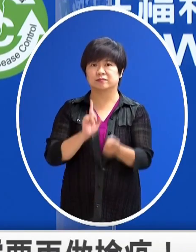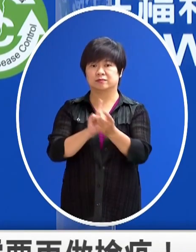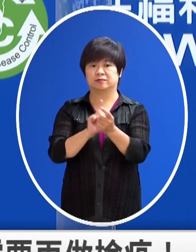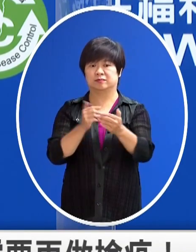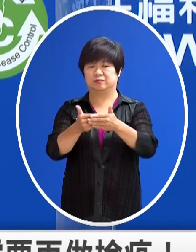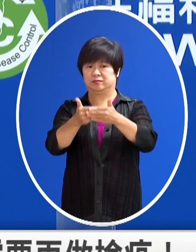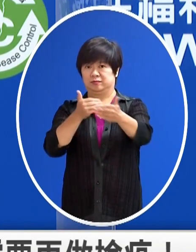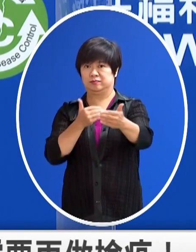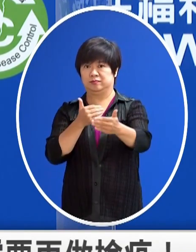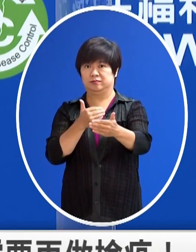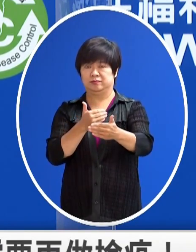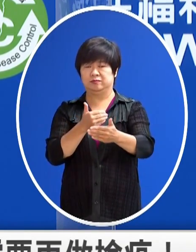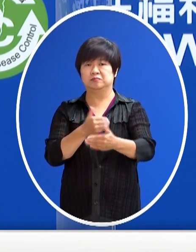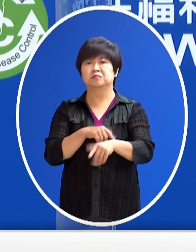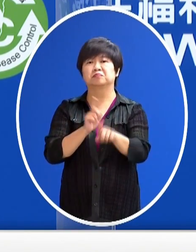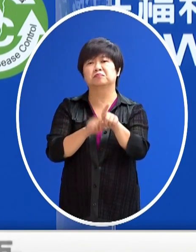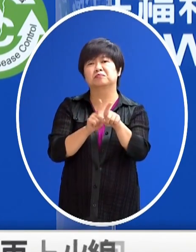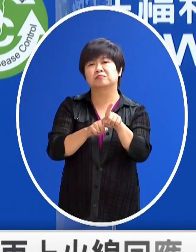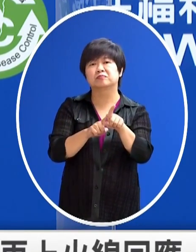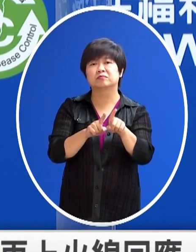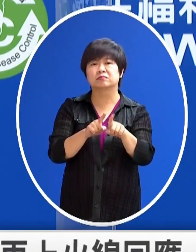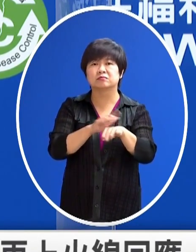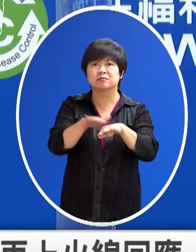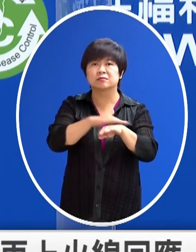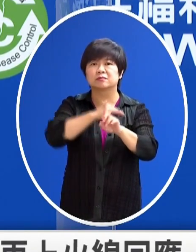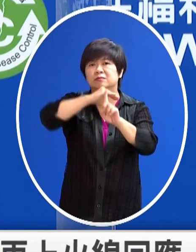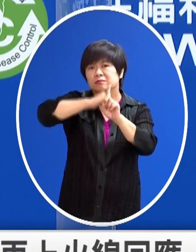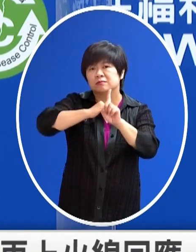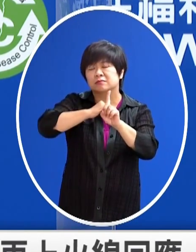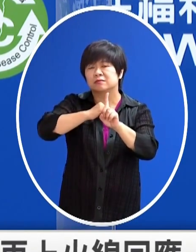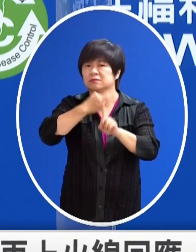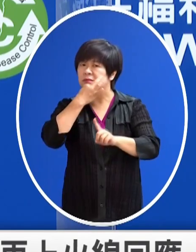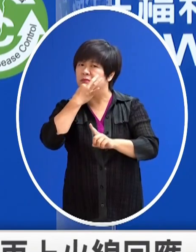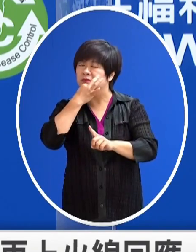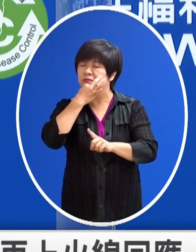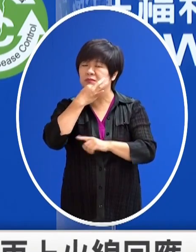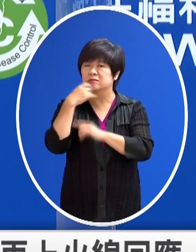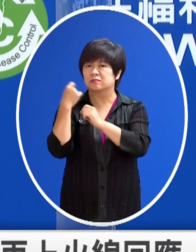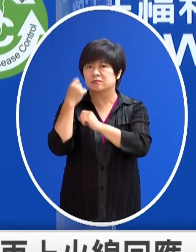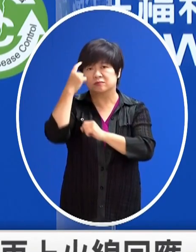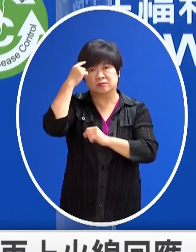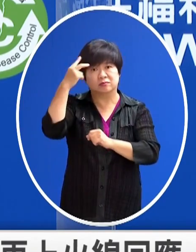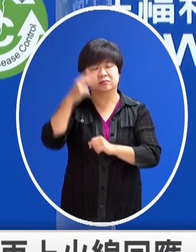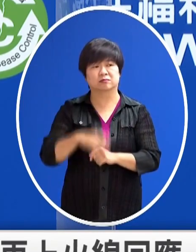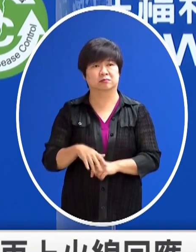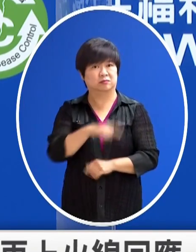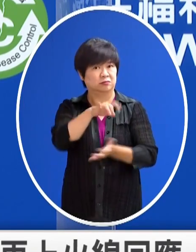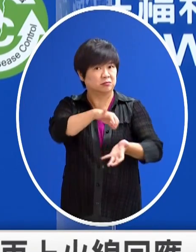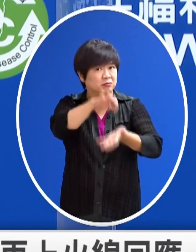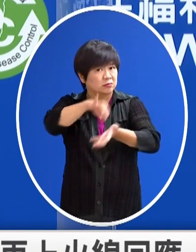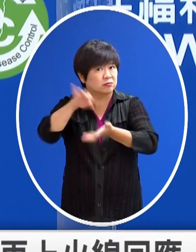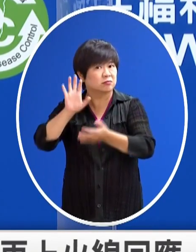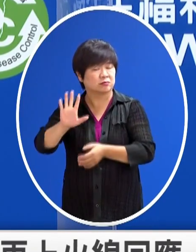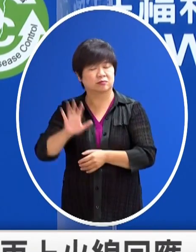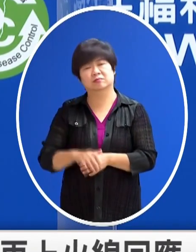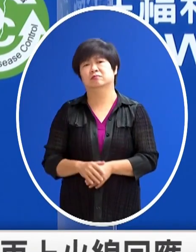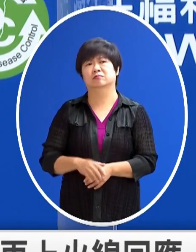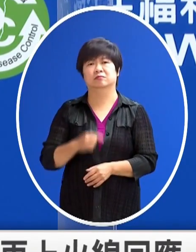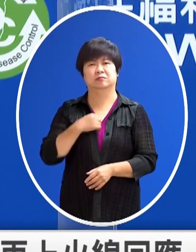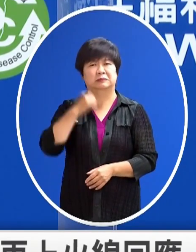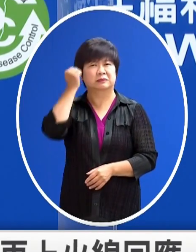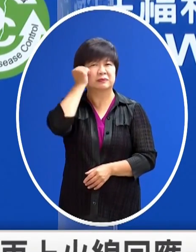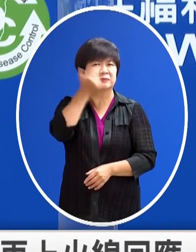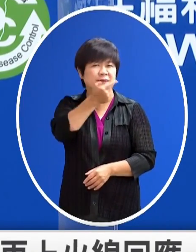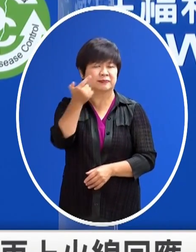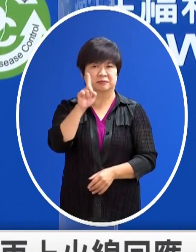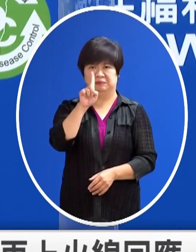的遵从度会降低。那这个从这两天大家不断在讲的，就是说尤其我印象非常